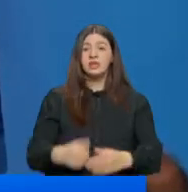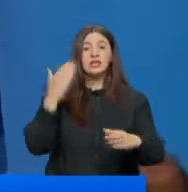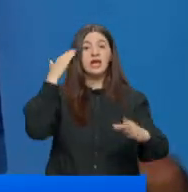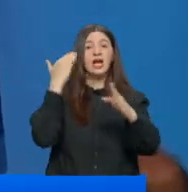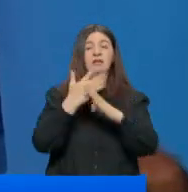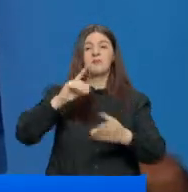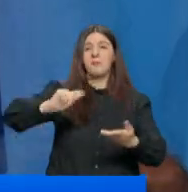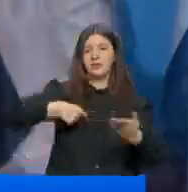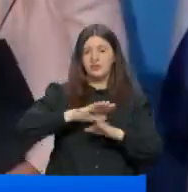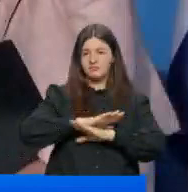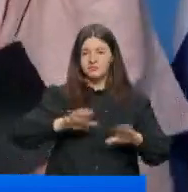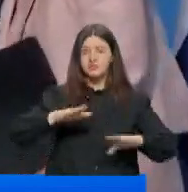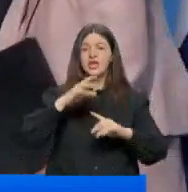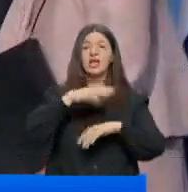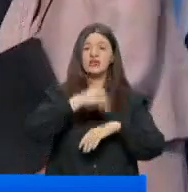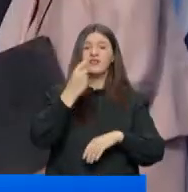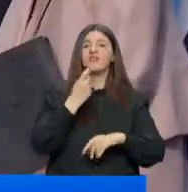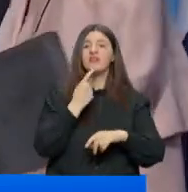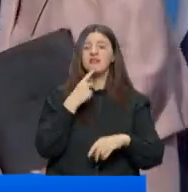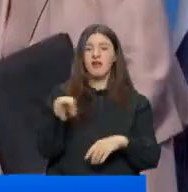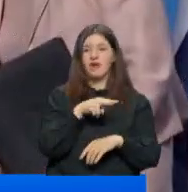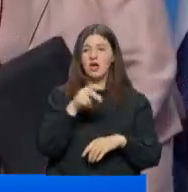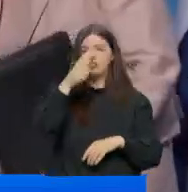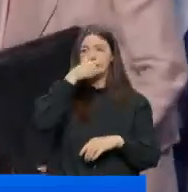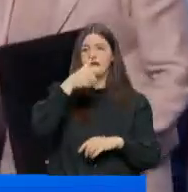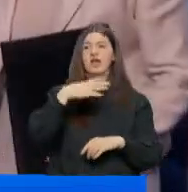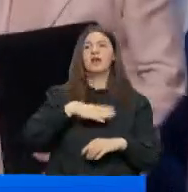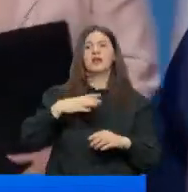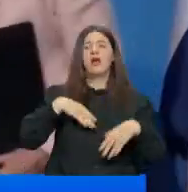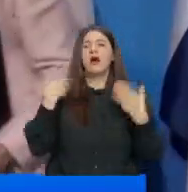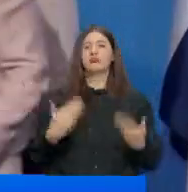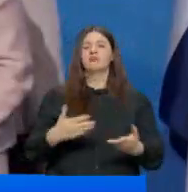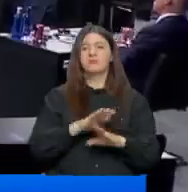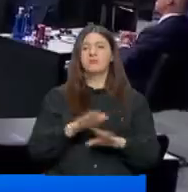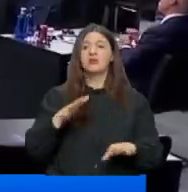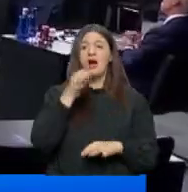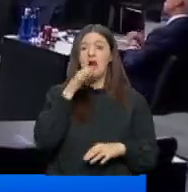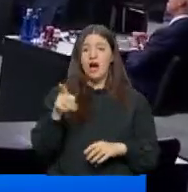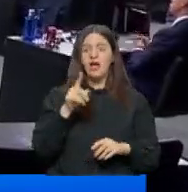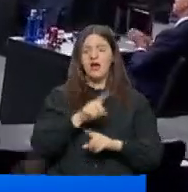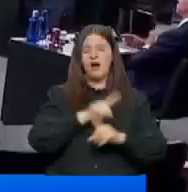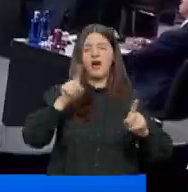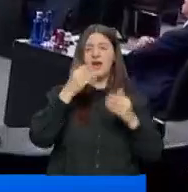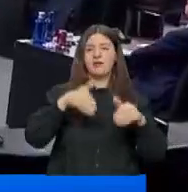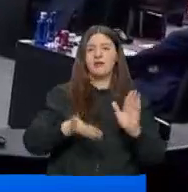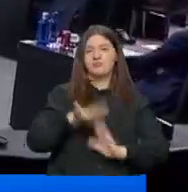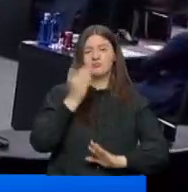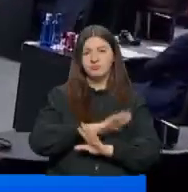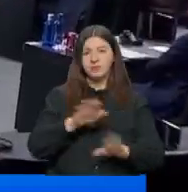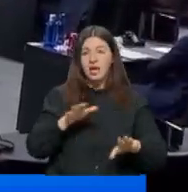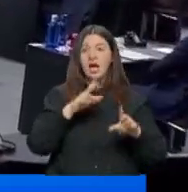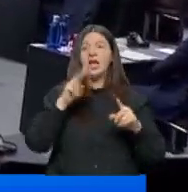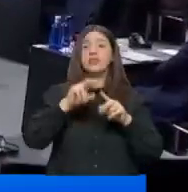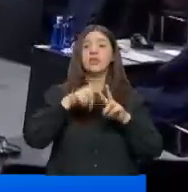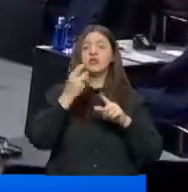Mutabakata imzalar atıldı. İsveç ve Finlandiya Türkiye'nin isteklerini kabul etti. Ankara veto engelini kaldırdı. NATO